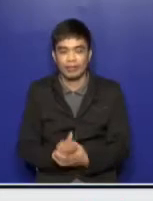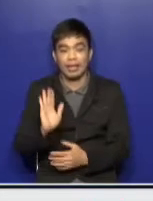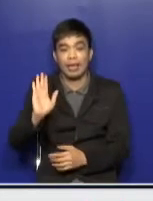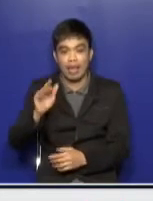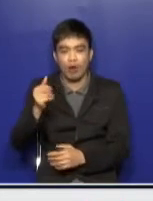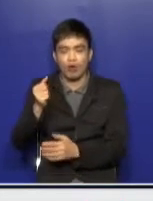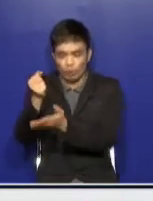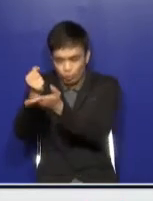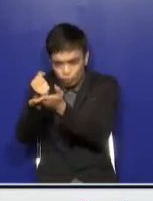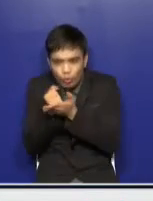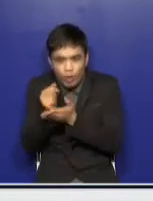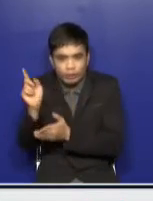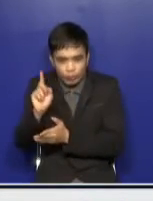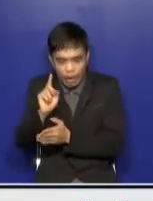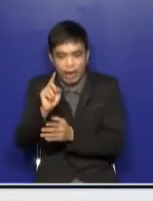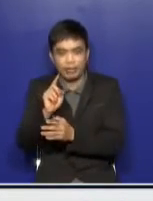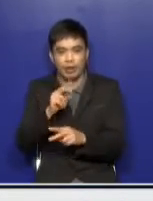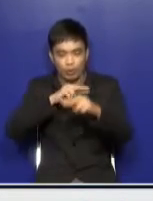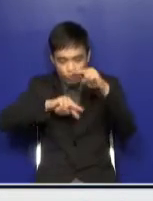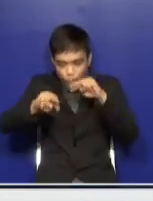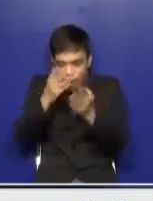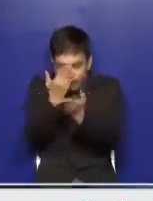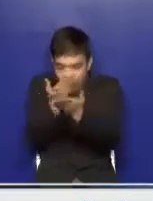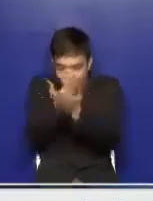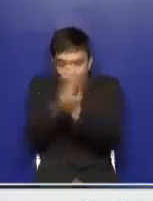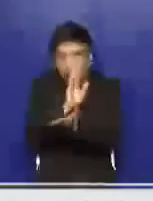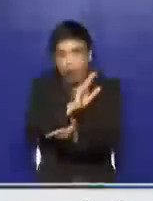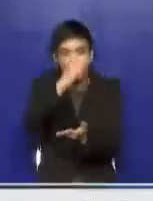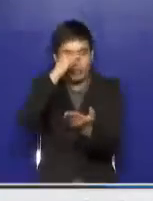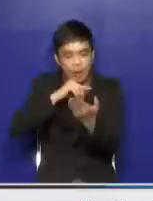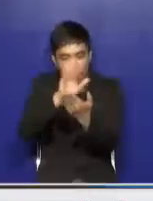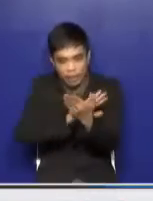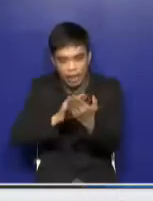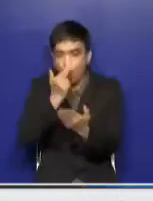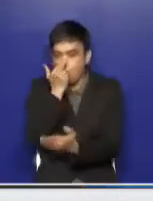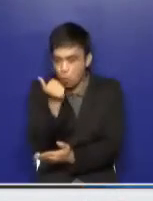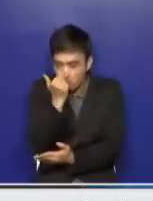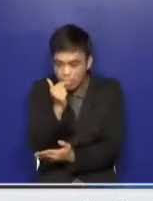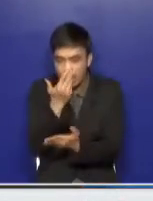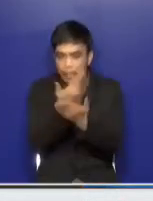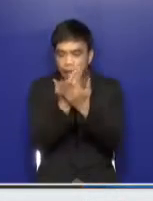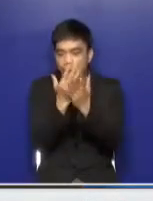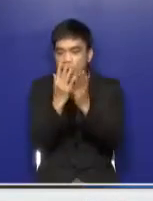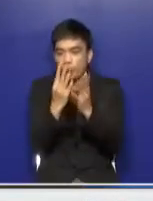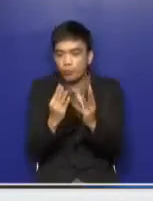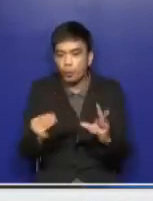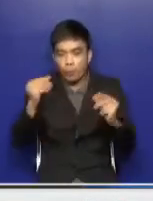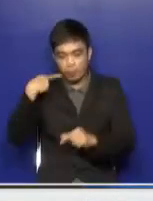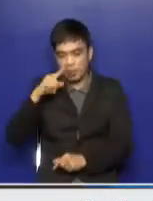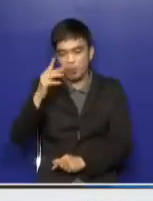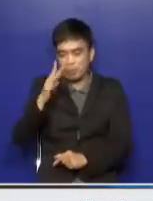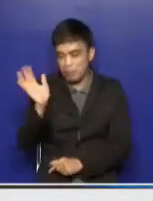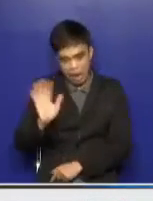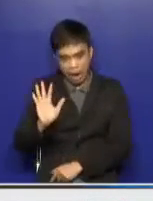วยปกป้องเงินทองของประเทศชาติเราเพื่อที่จะไม่ให้สูญหายไปกับค